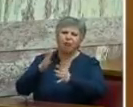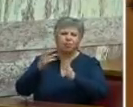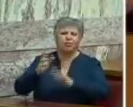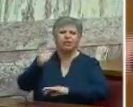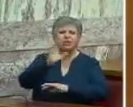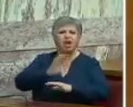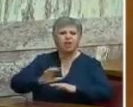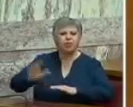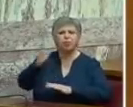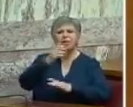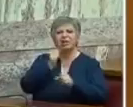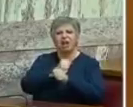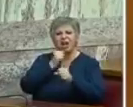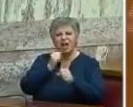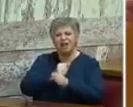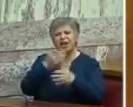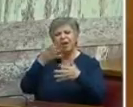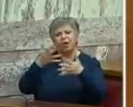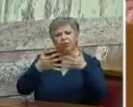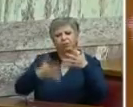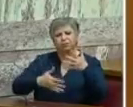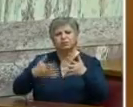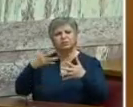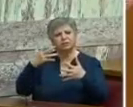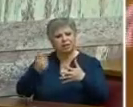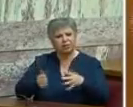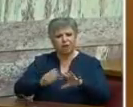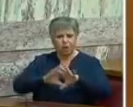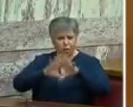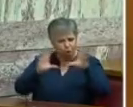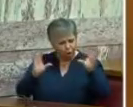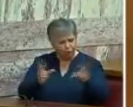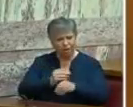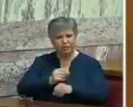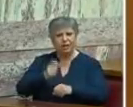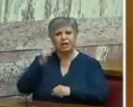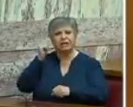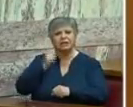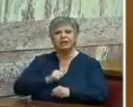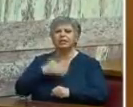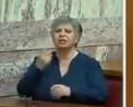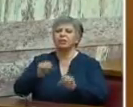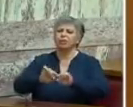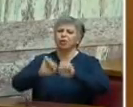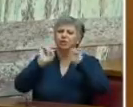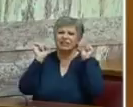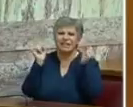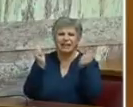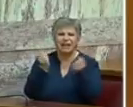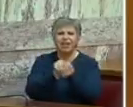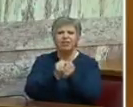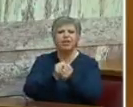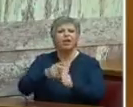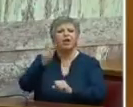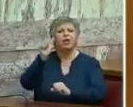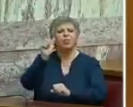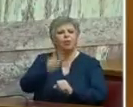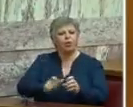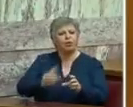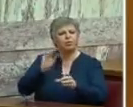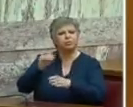κτλ. Και τίποτα δεν τυχαίο όταν βγαίνουν που δεν αμφισβητούνται συνέδρια στα οποία έπαιρνε μεγάλες αμοιβές κτλ. Και ο ίδιος ήταν και συνεργάτης